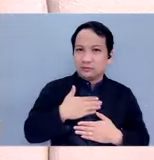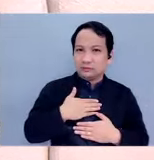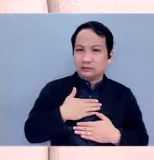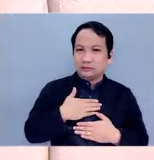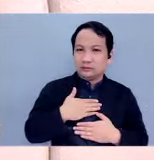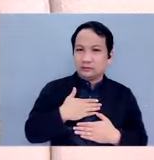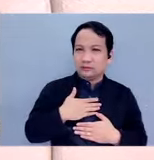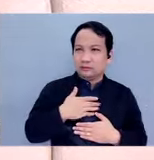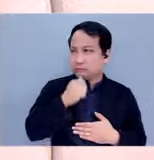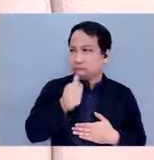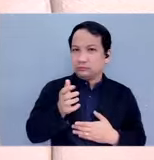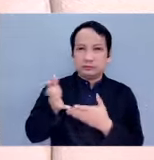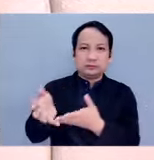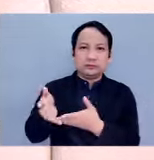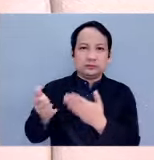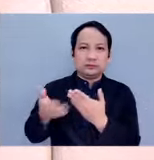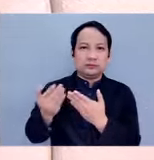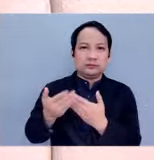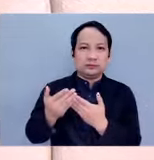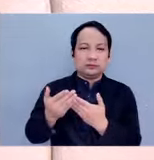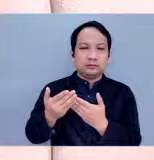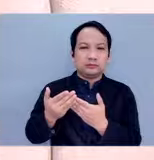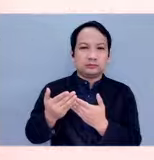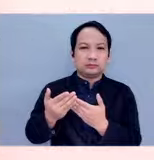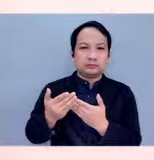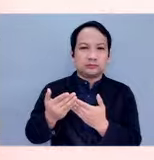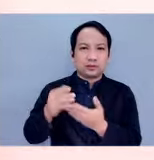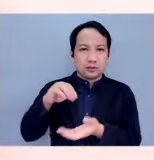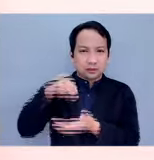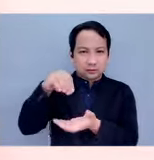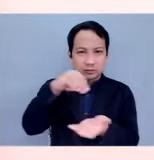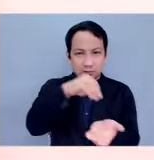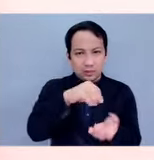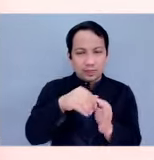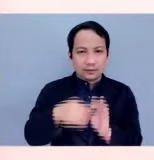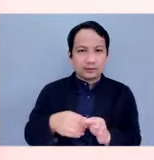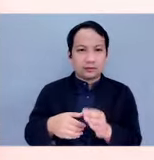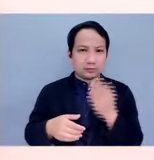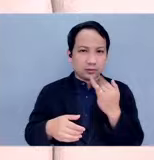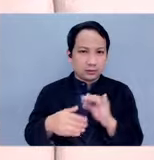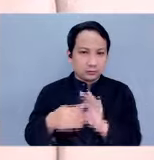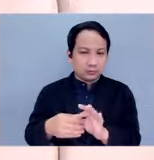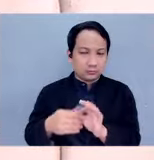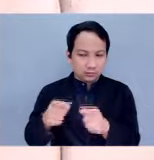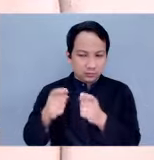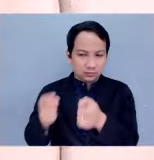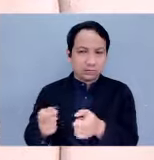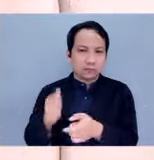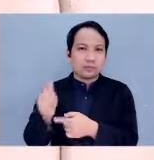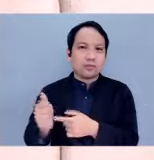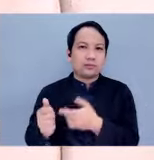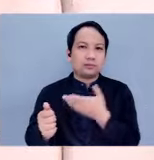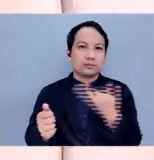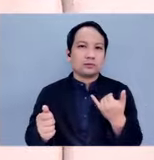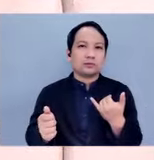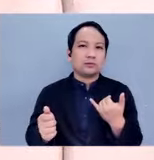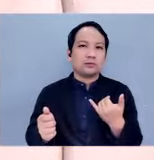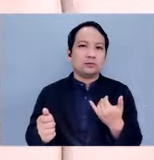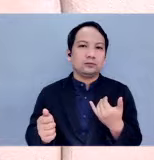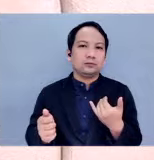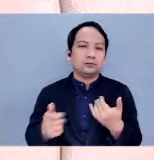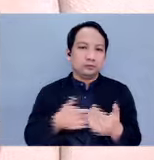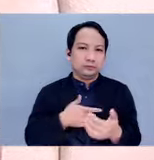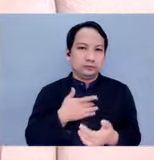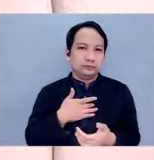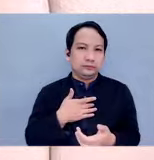out. Kahit yung simple ko, yari, usapang pasalubong lang, as simple as that. Parang, oh, pag binilang ko si ito, dapat meron din to kasi ayoko makafeel siya na, ay, baka